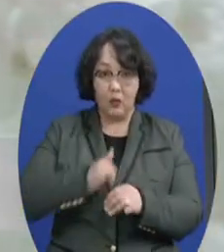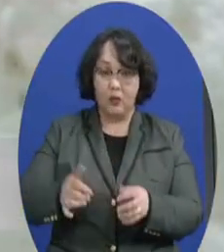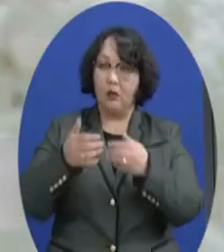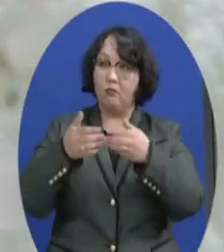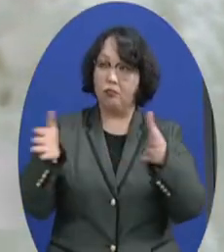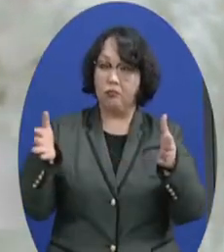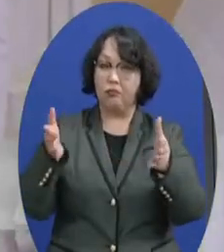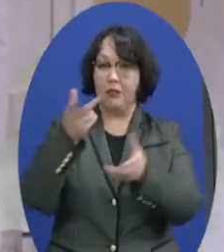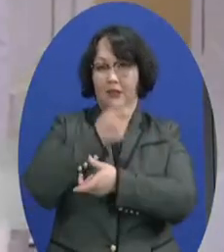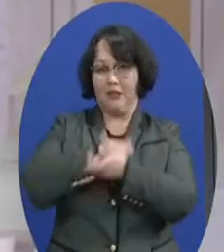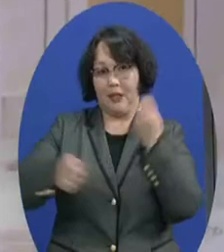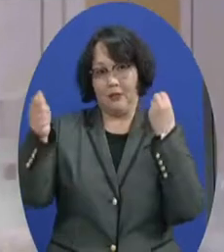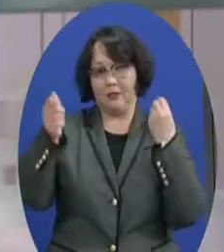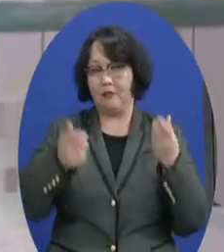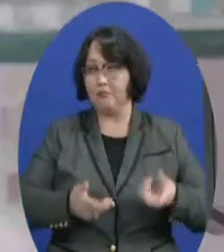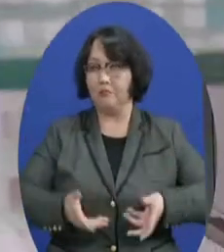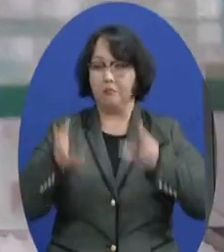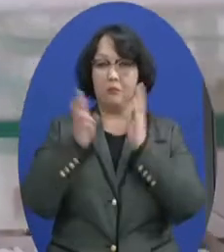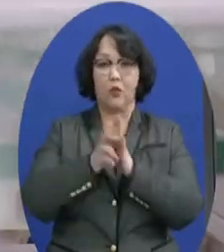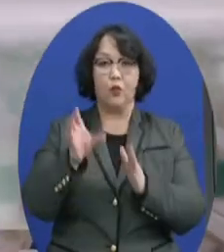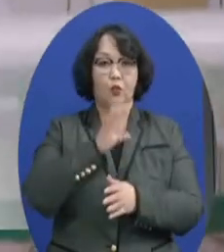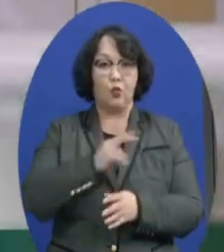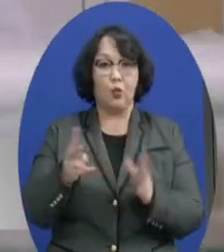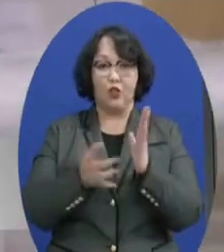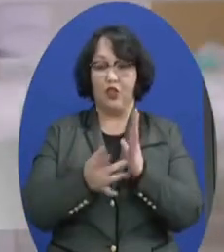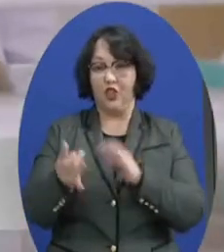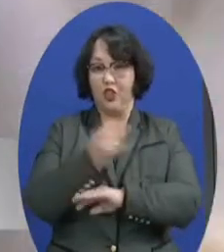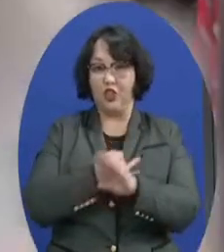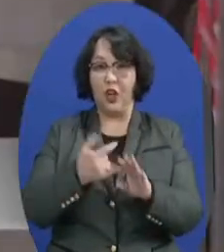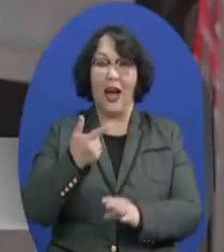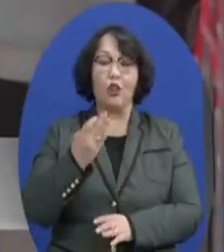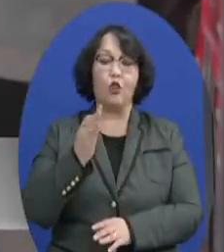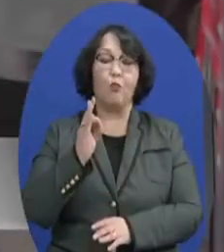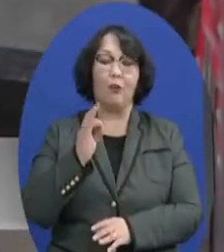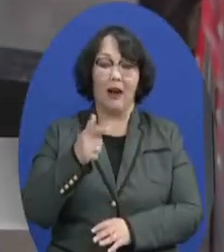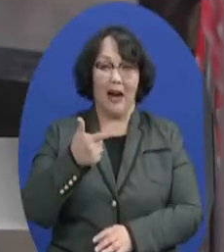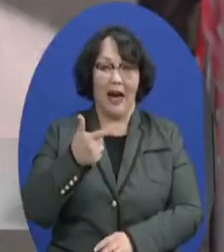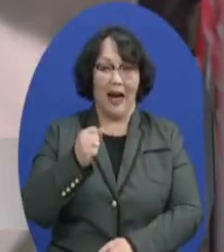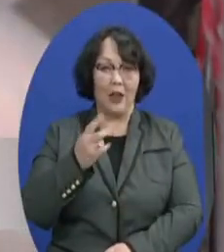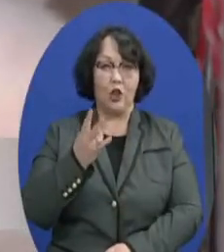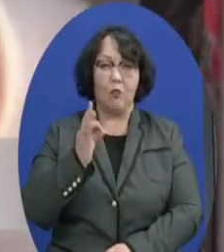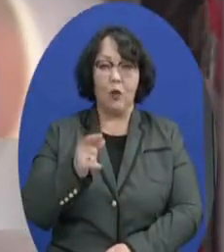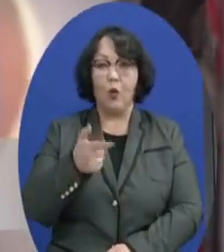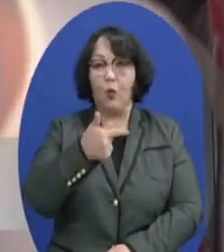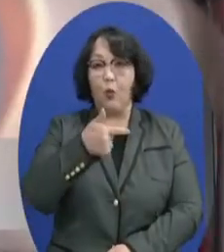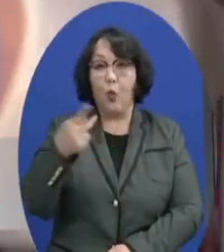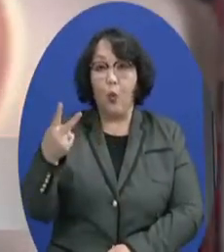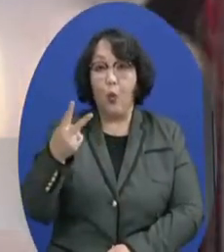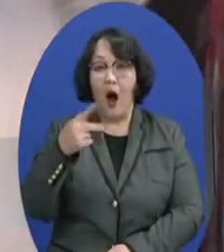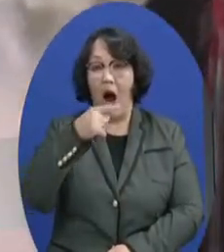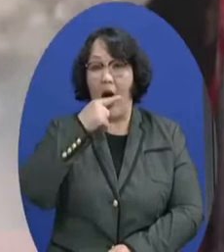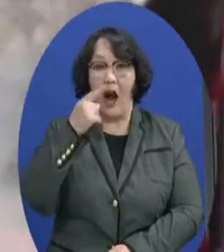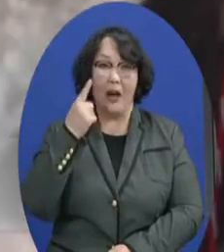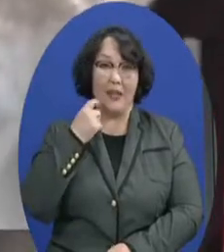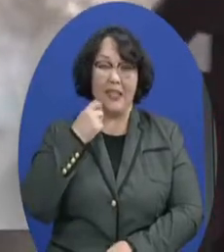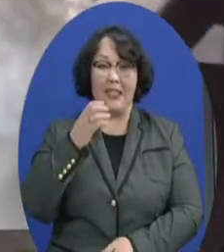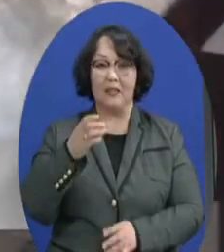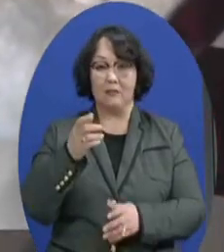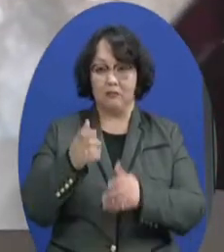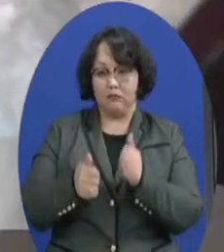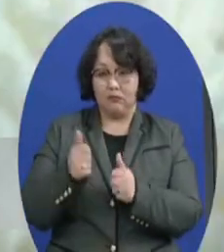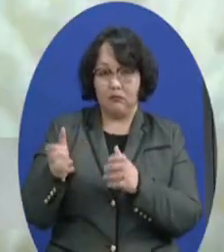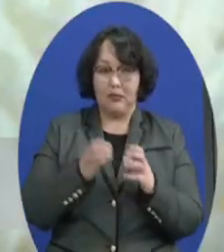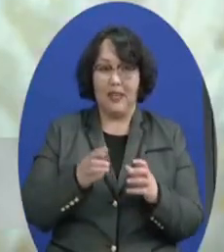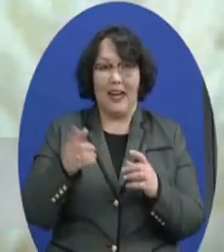таалгаа томоор нээхэл үлдэж байна. Сүүний технологийн инженер Ган Төмөр гүүний саамыг хөлдөөж хатаах аргын технологиор боловсруулан хатаасан сүү